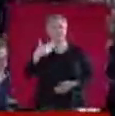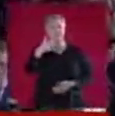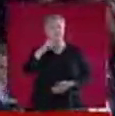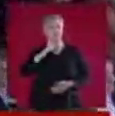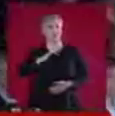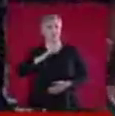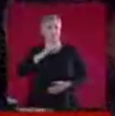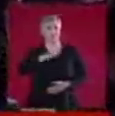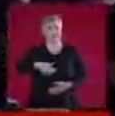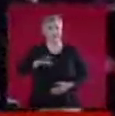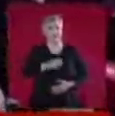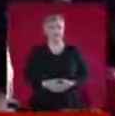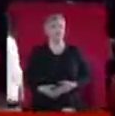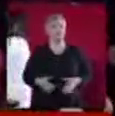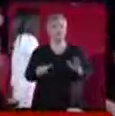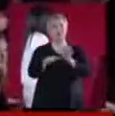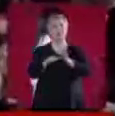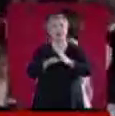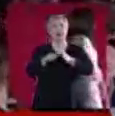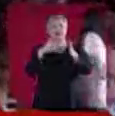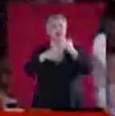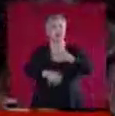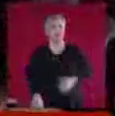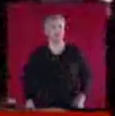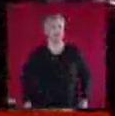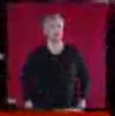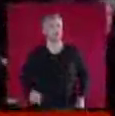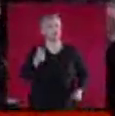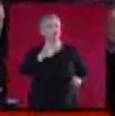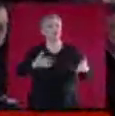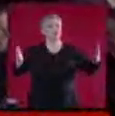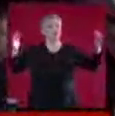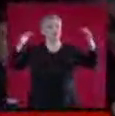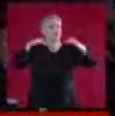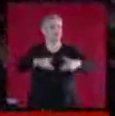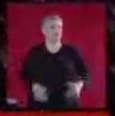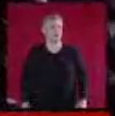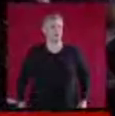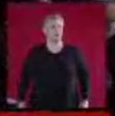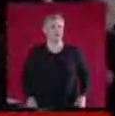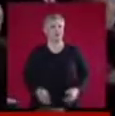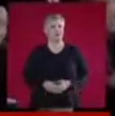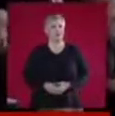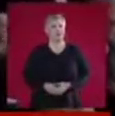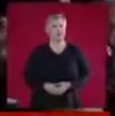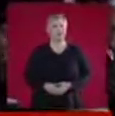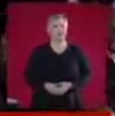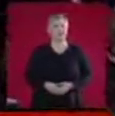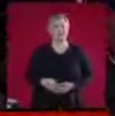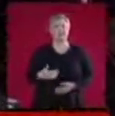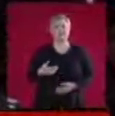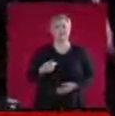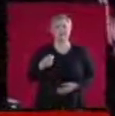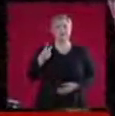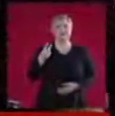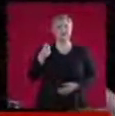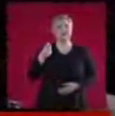πολίτες της αθήνας και του πειραιά έχω την αίσθηση δεν περάσαν 20 μέρες από